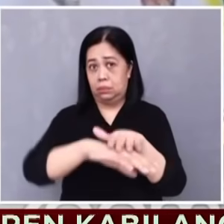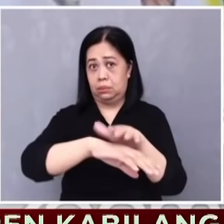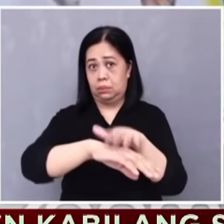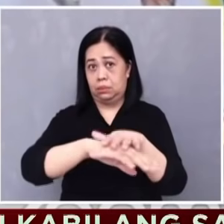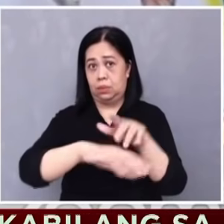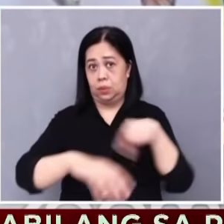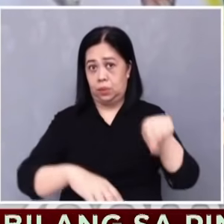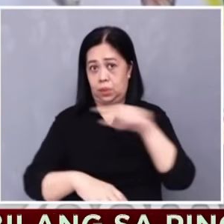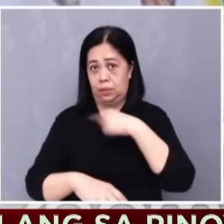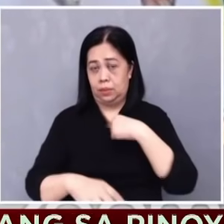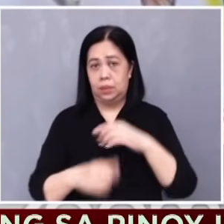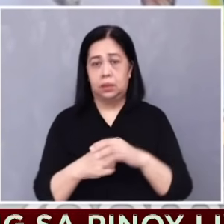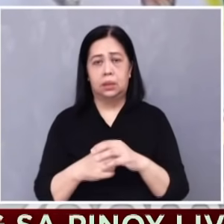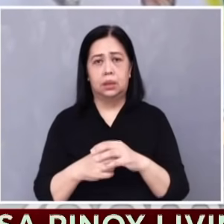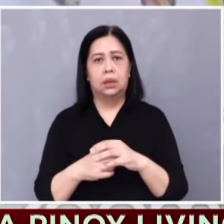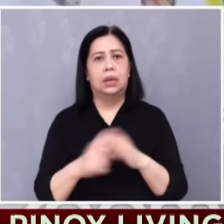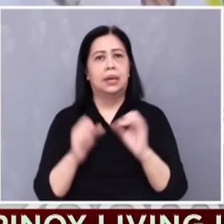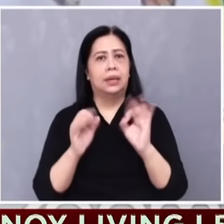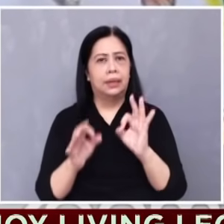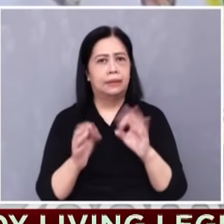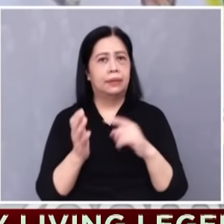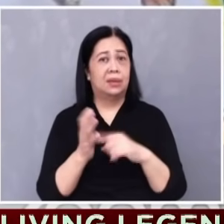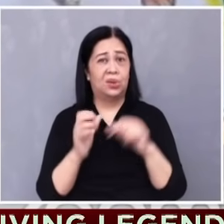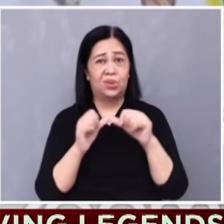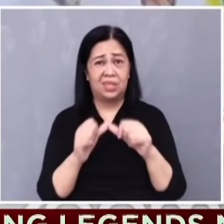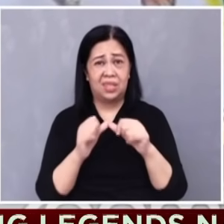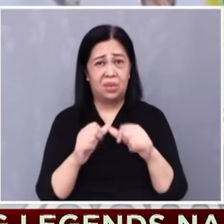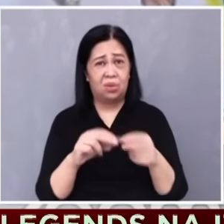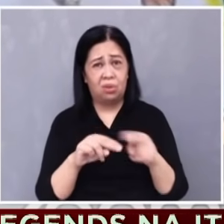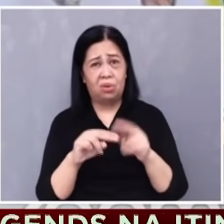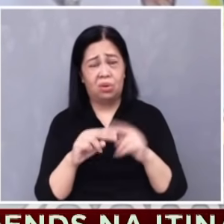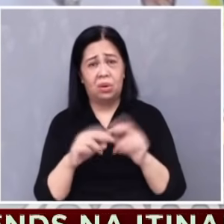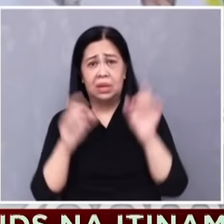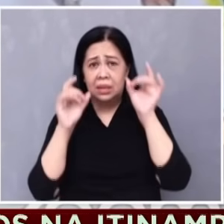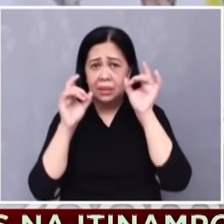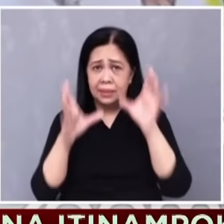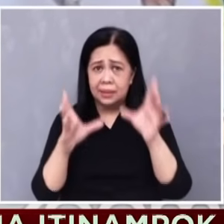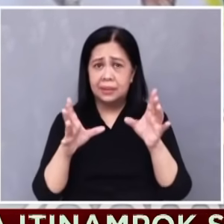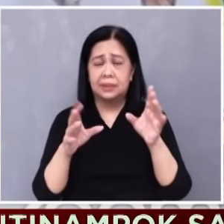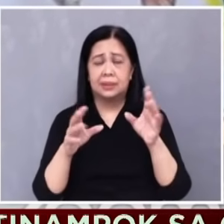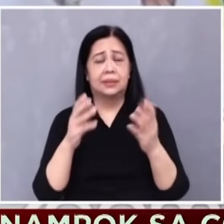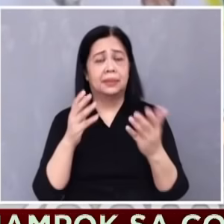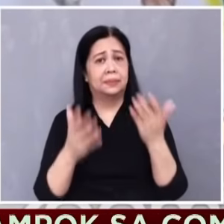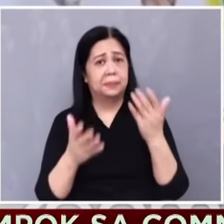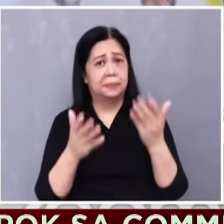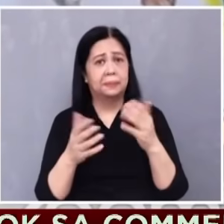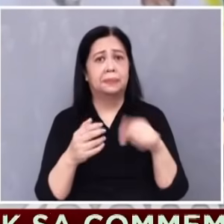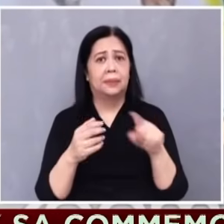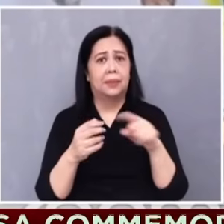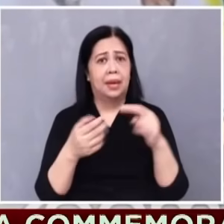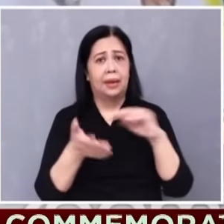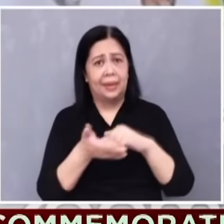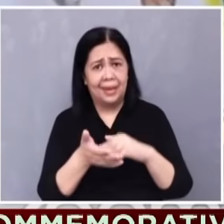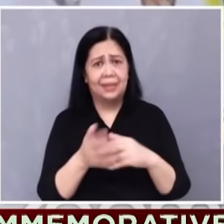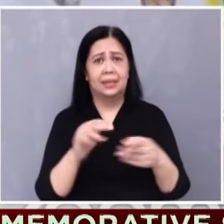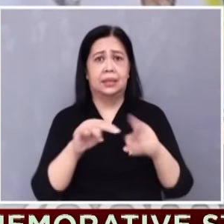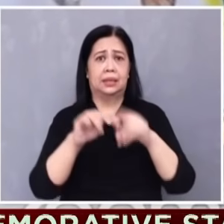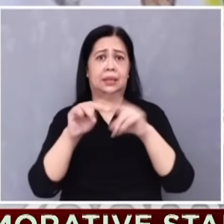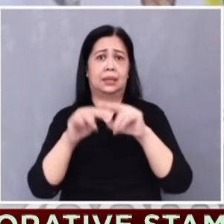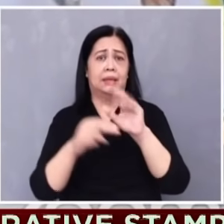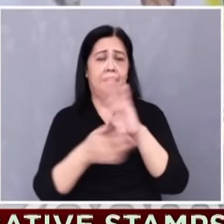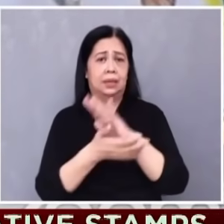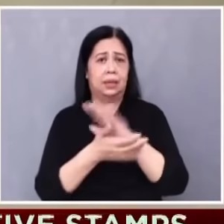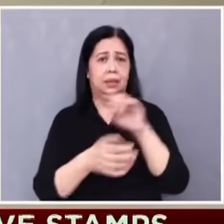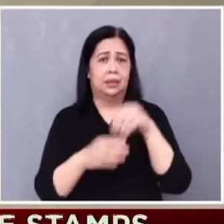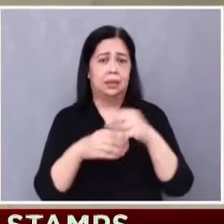us. Now, if this will continue on, yung risk po o yung probabilidad na tumaas uli ang mga kaso in the coming weeks